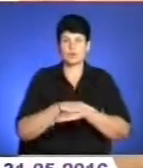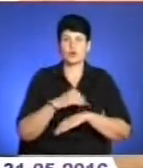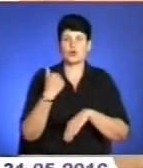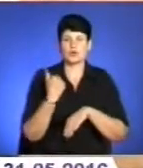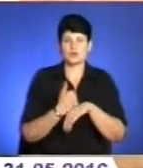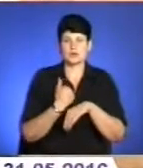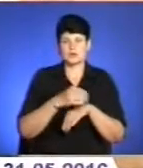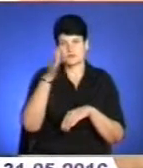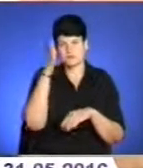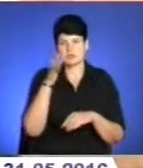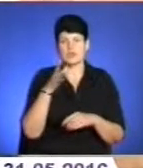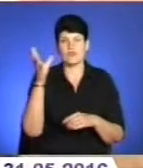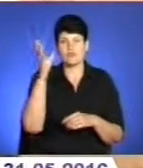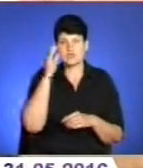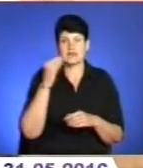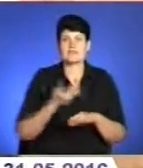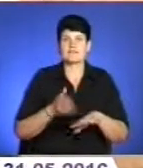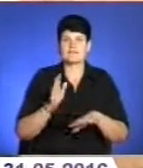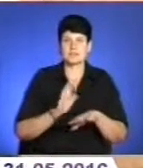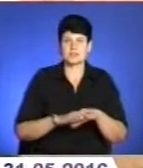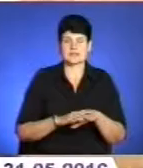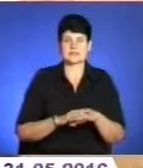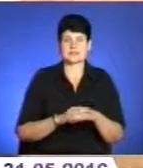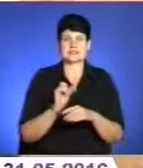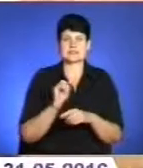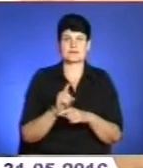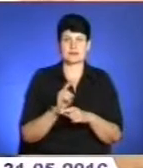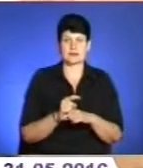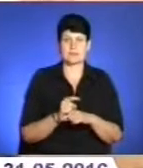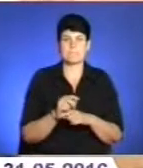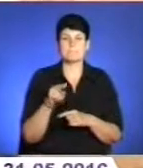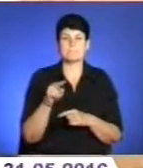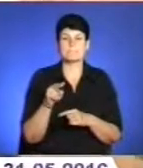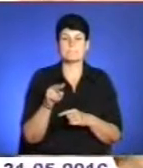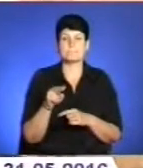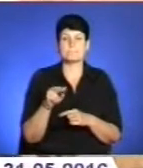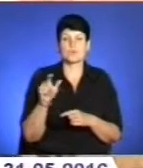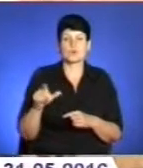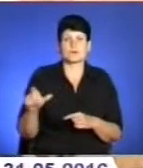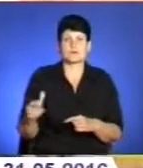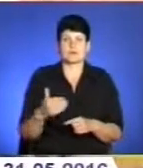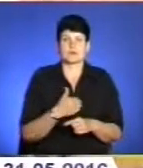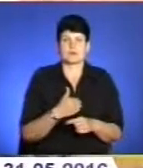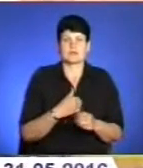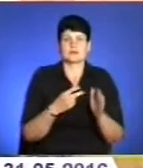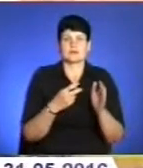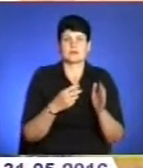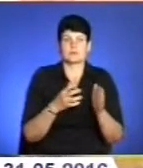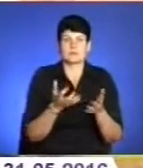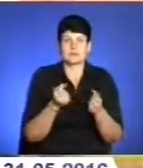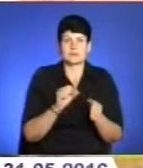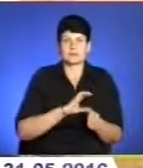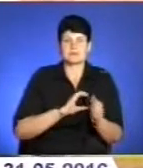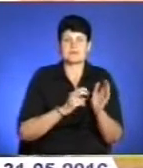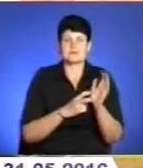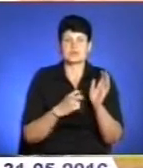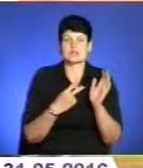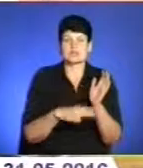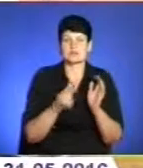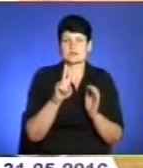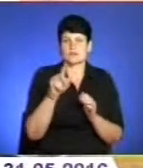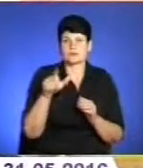хтось не встиг підготуватися. Однією з причин того, що не всі медалісти підтвердили відповідні знання з